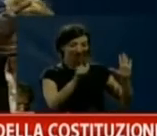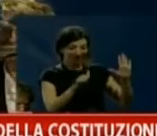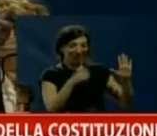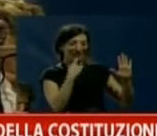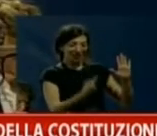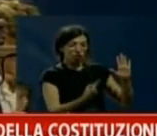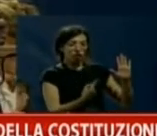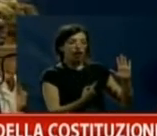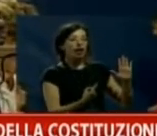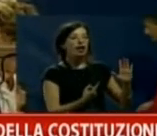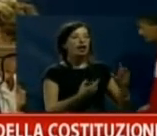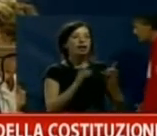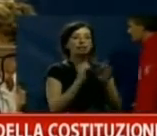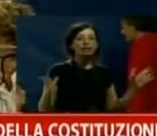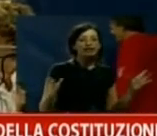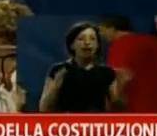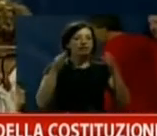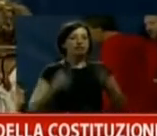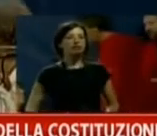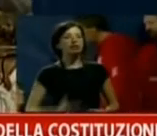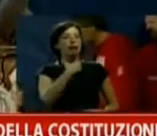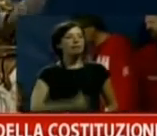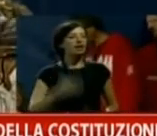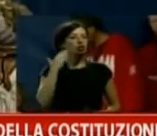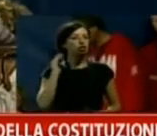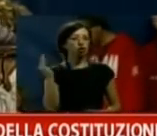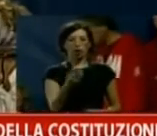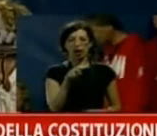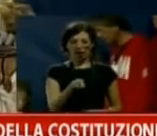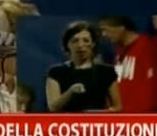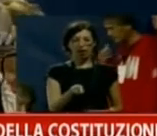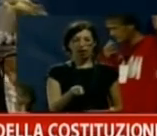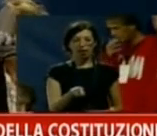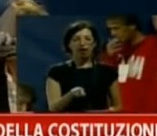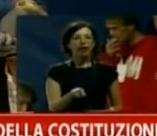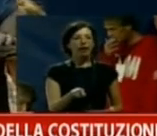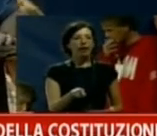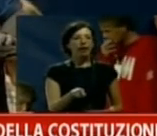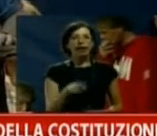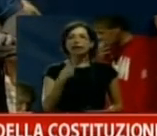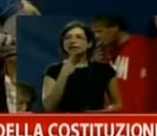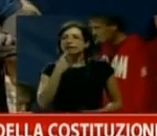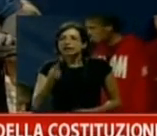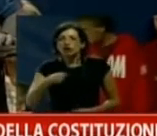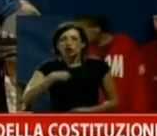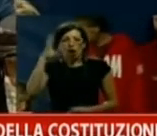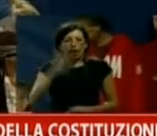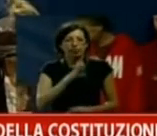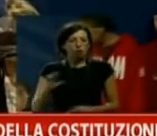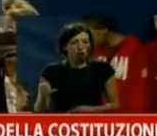libertà e la dignità delle persone. Come si fa a dirsi, non dico cattolici, ma cittadini di uno